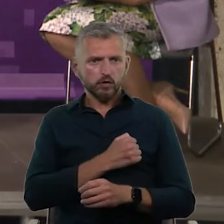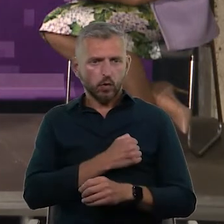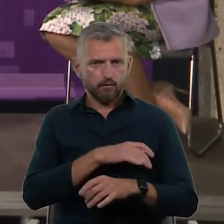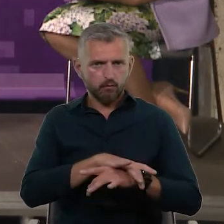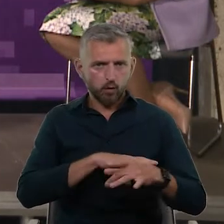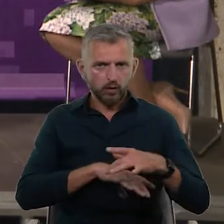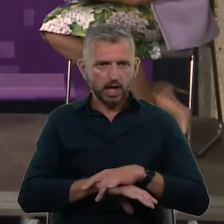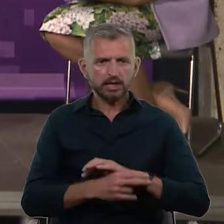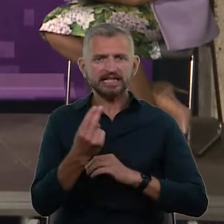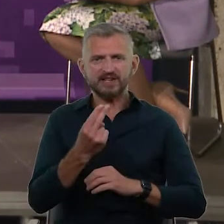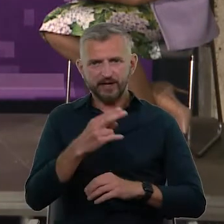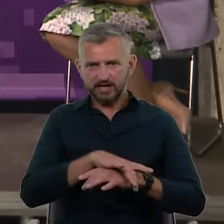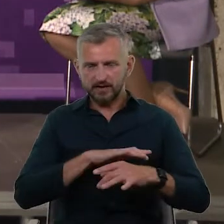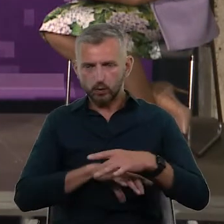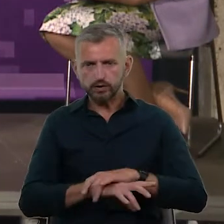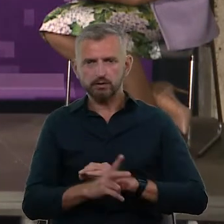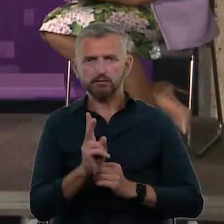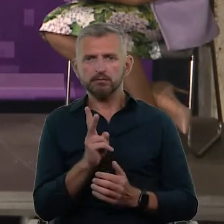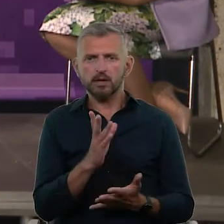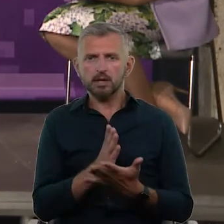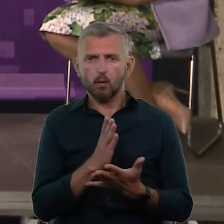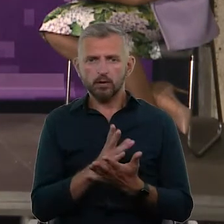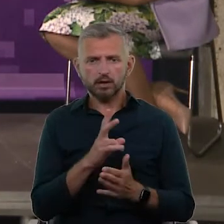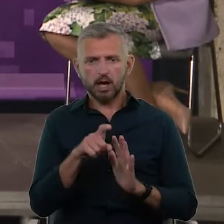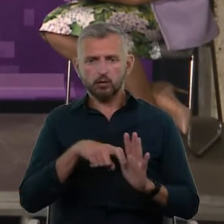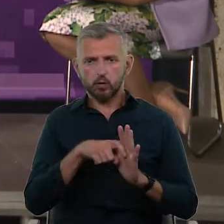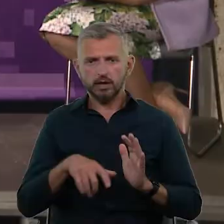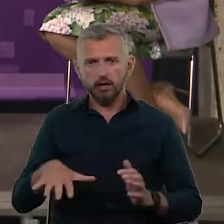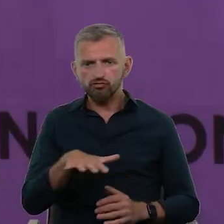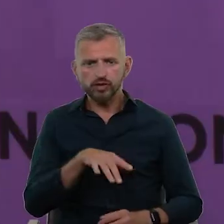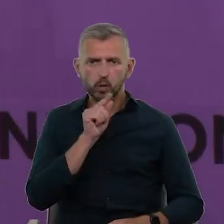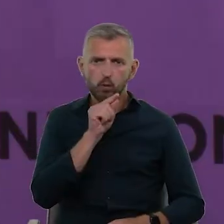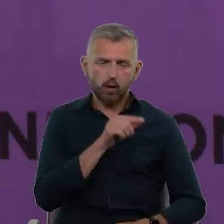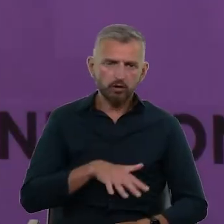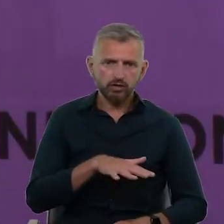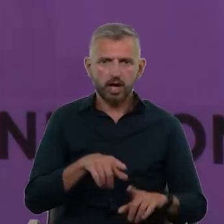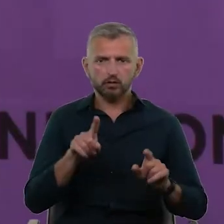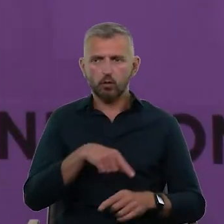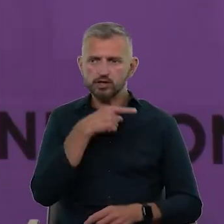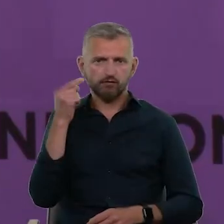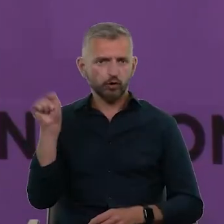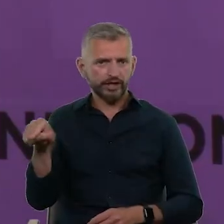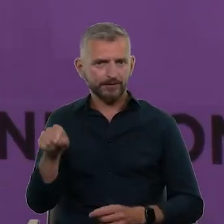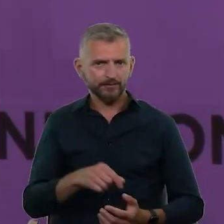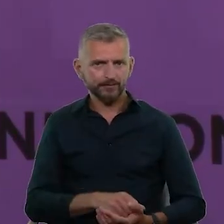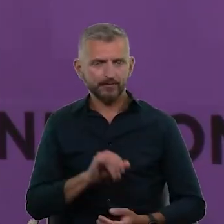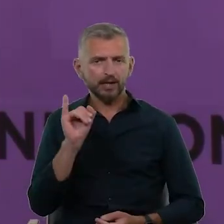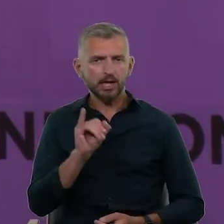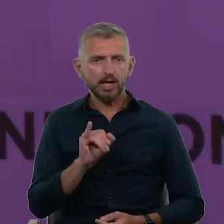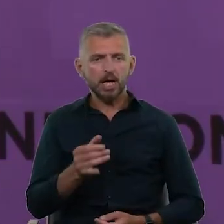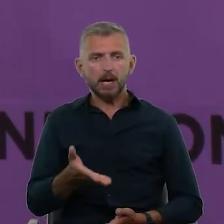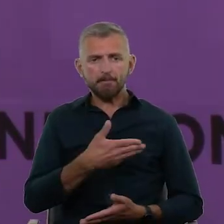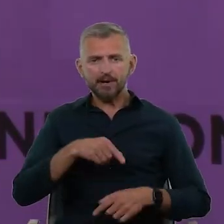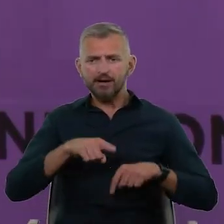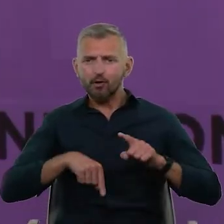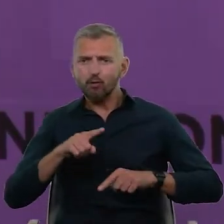військовополонених, цивільних заручників, які знаходились на Донеччині, Луганщині, а також у Росії. От, і ми, родичі,